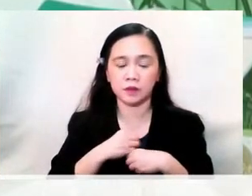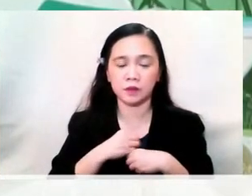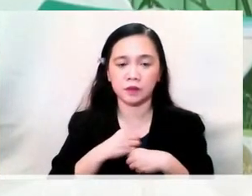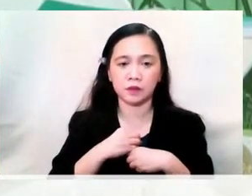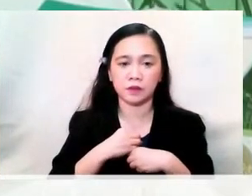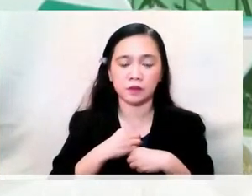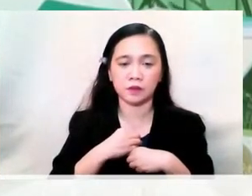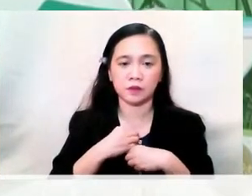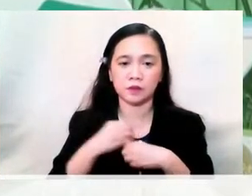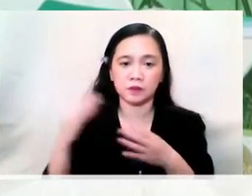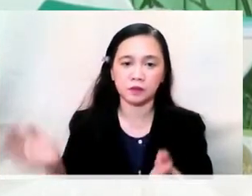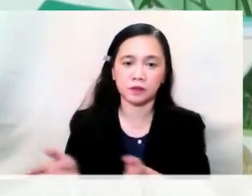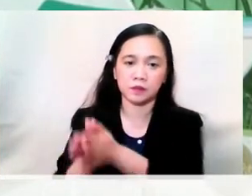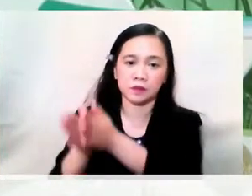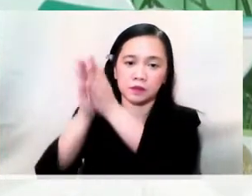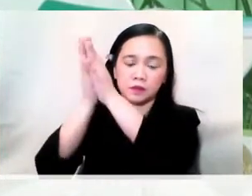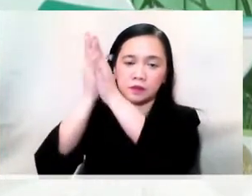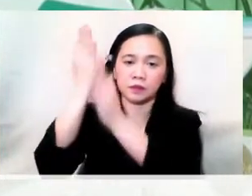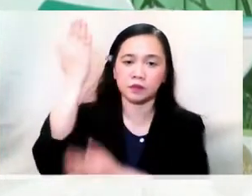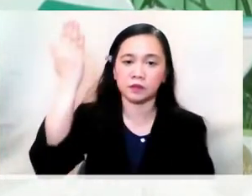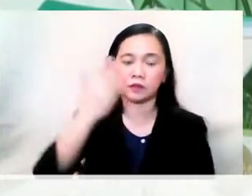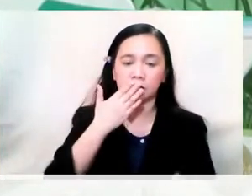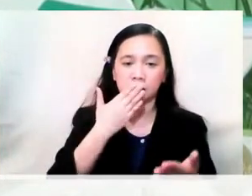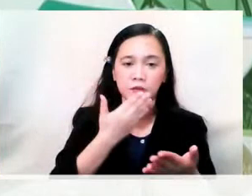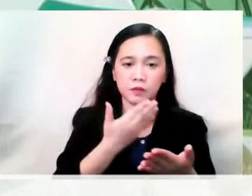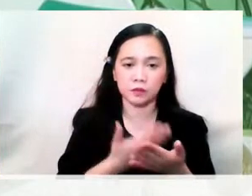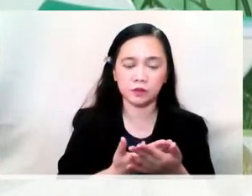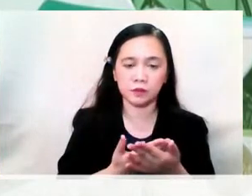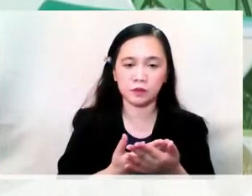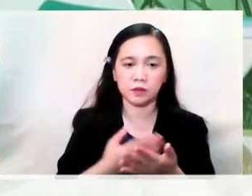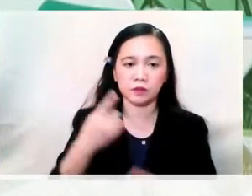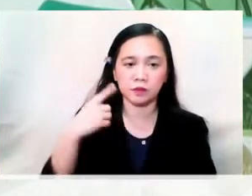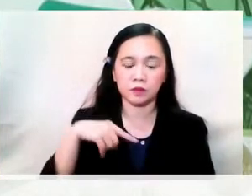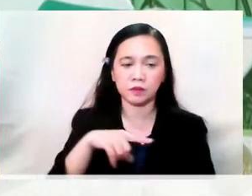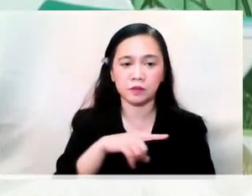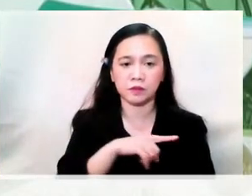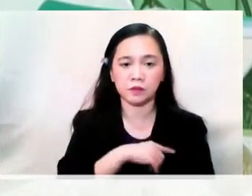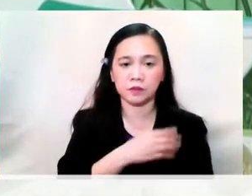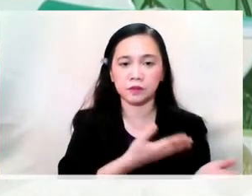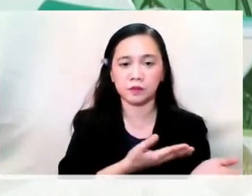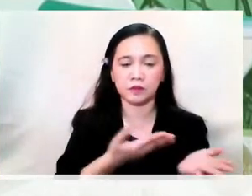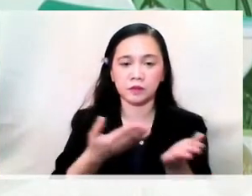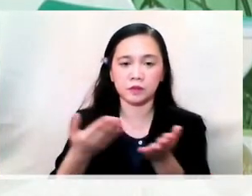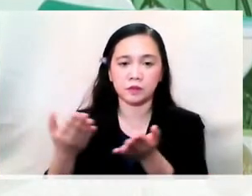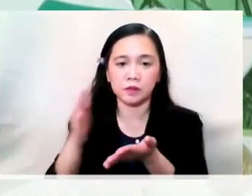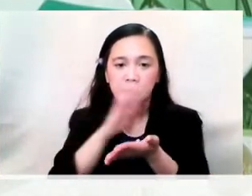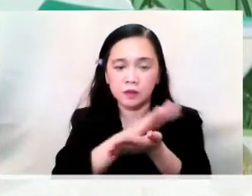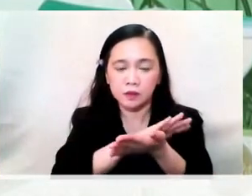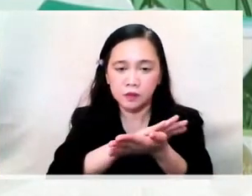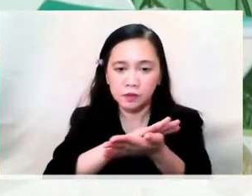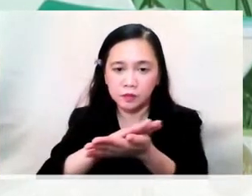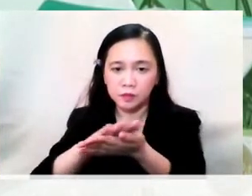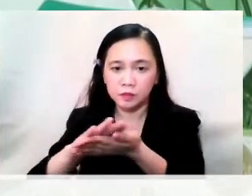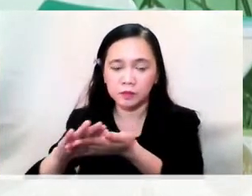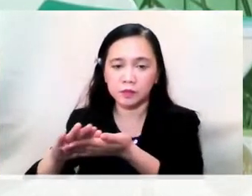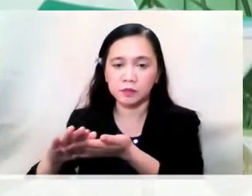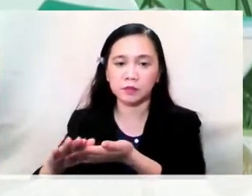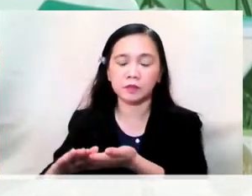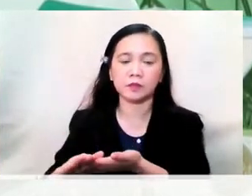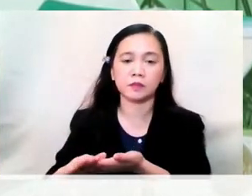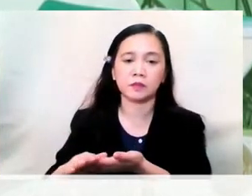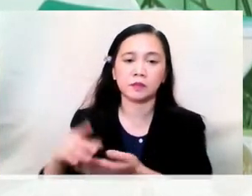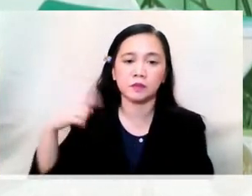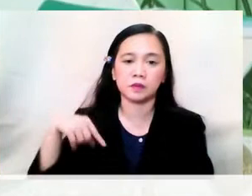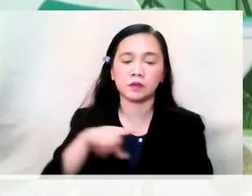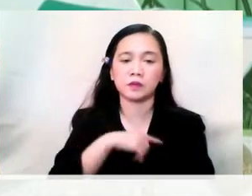papuri sa iyong kabutihan sa amin. Sa dulot nawa nitong kadalisayan, kami naway makapag-alay ng